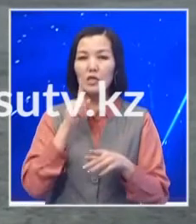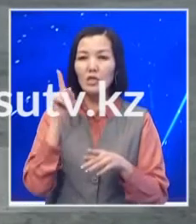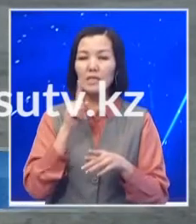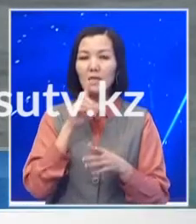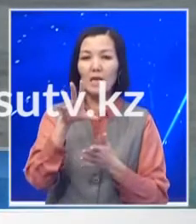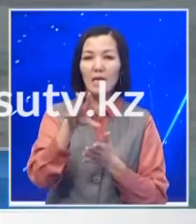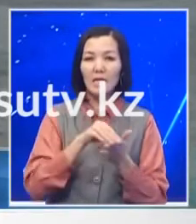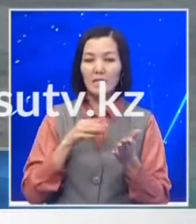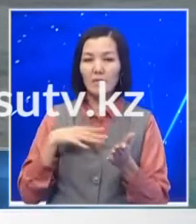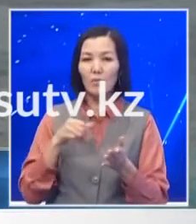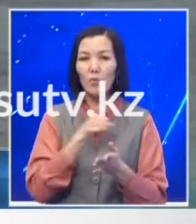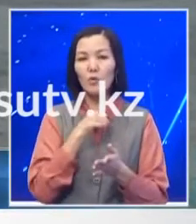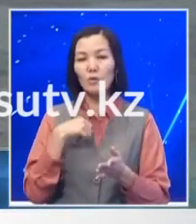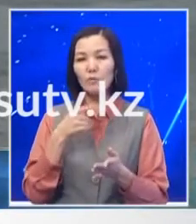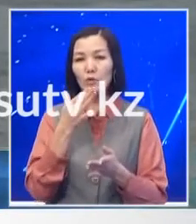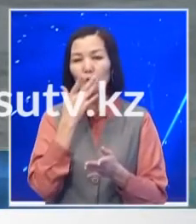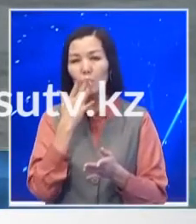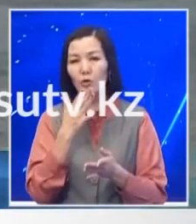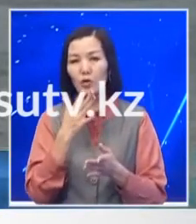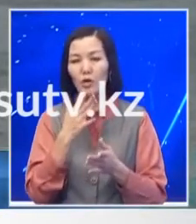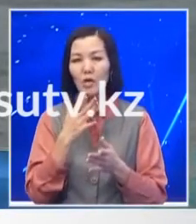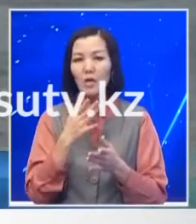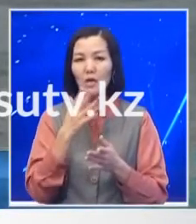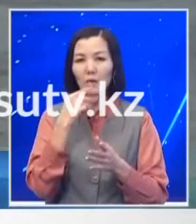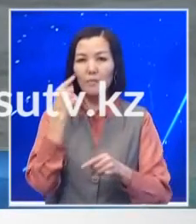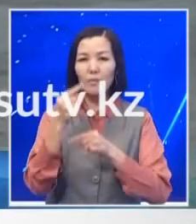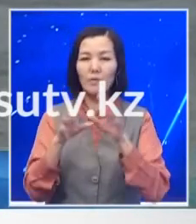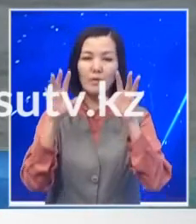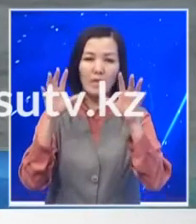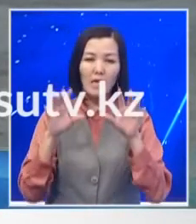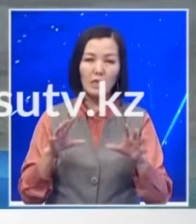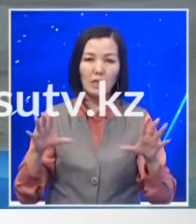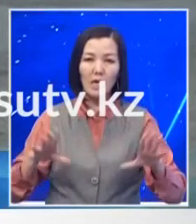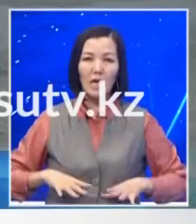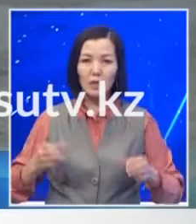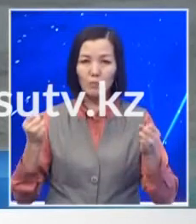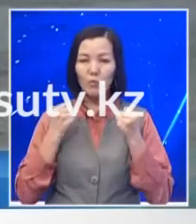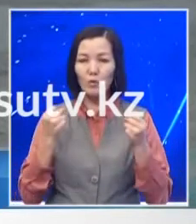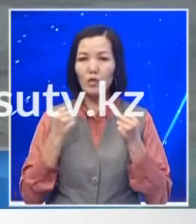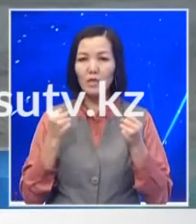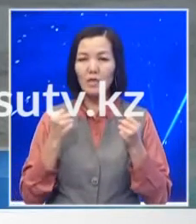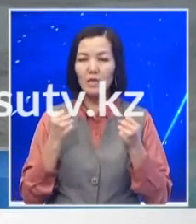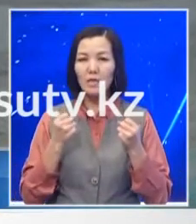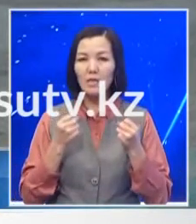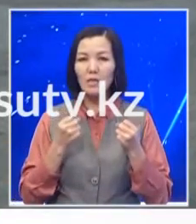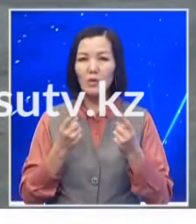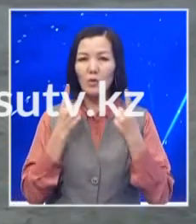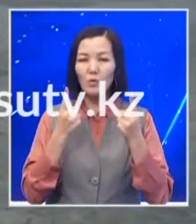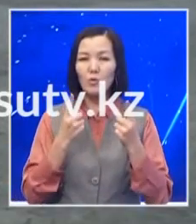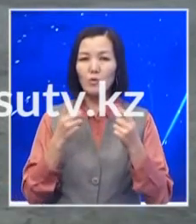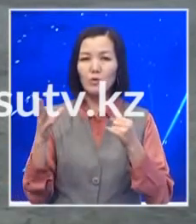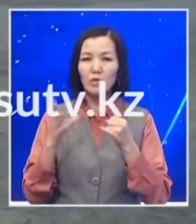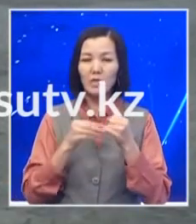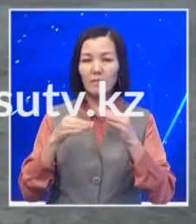кезде біздің өзіміздің ұлттық төл құндылықтарымыз, біздің ат спорты, біздің ат үстінде жүріп қазақтардың кешегі біздің ұлан байтақ